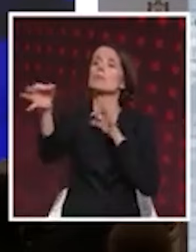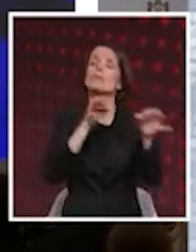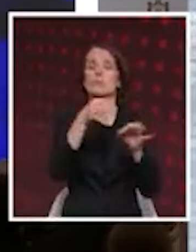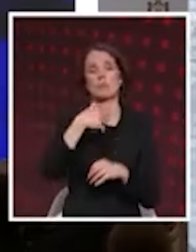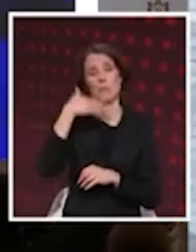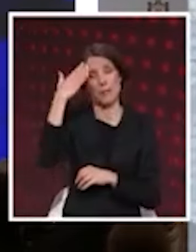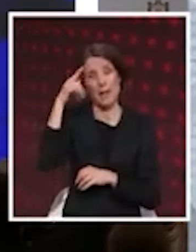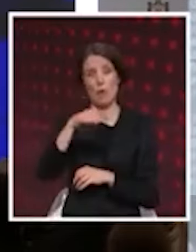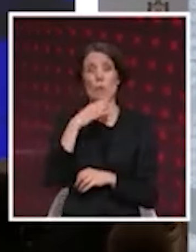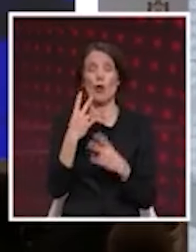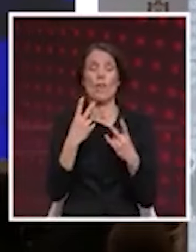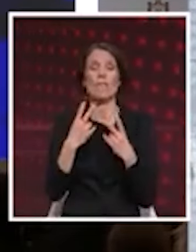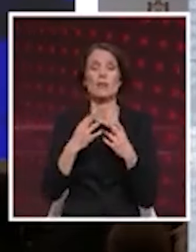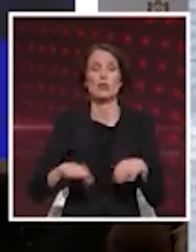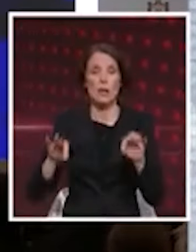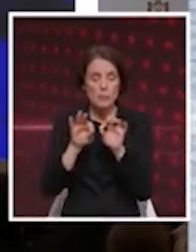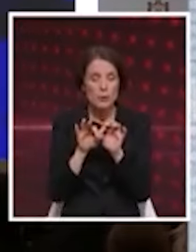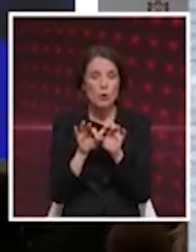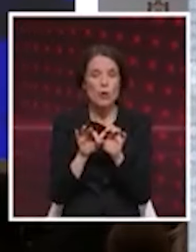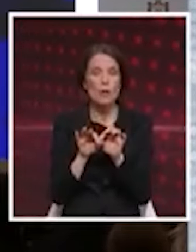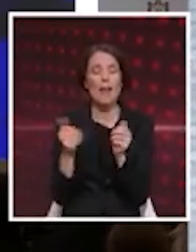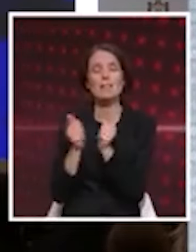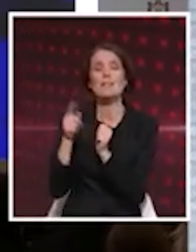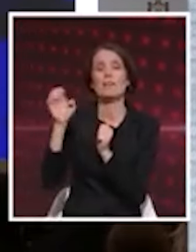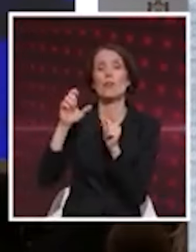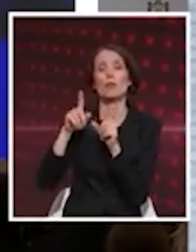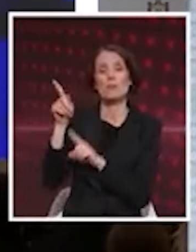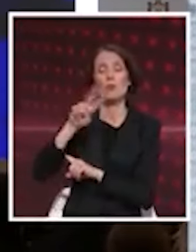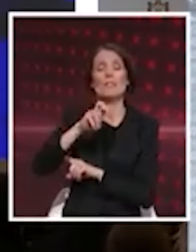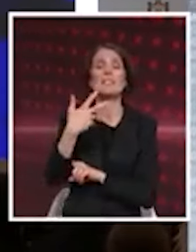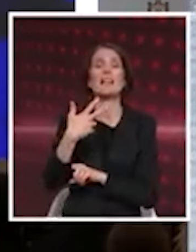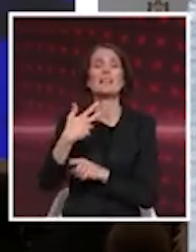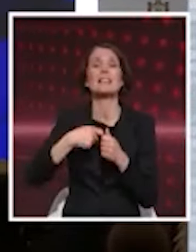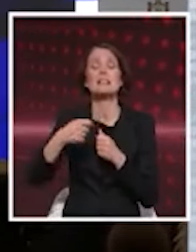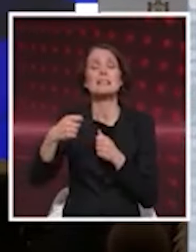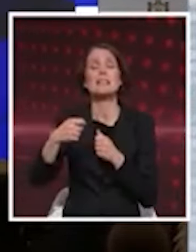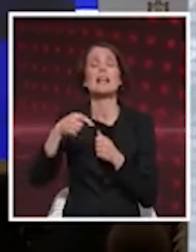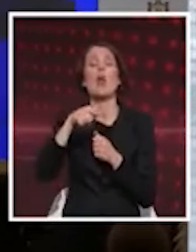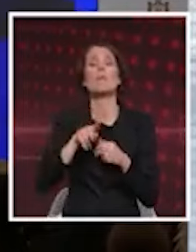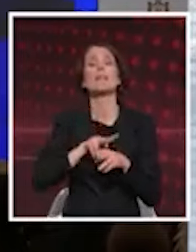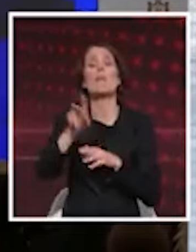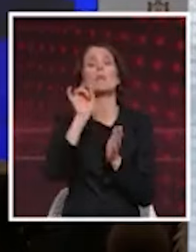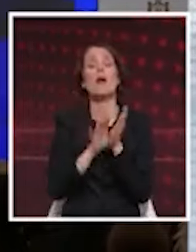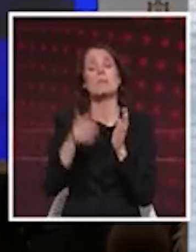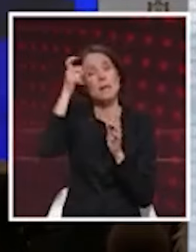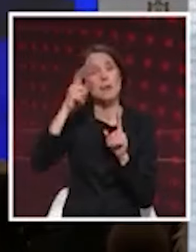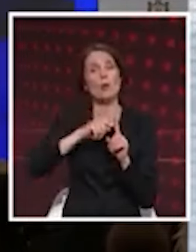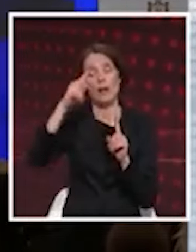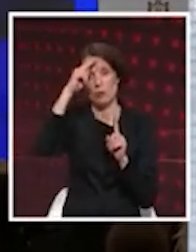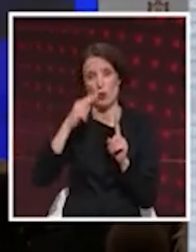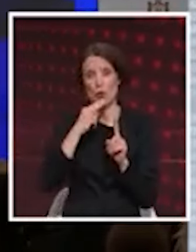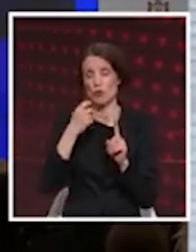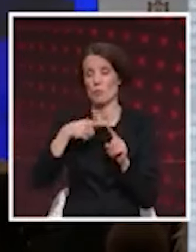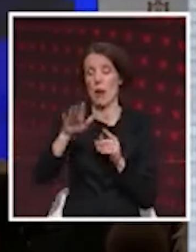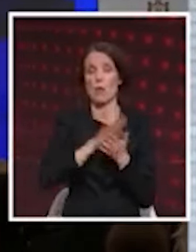važan projekat koji radimo sa Evropskom unijom, 230 km brza pruga Beograd-Niš, uskoro kreće izgradnja Stalađunis,